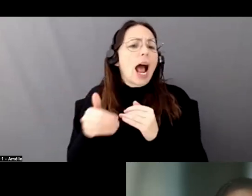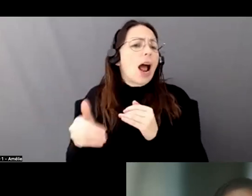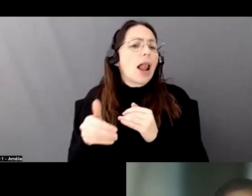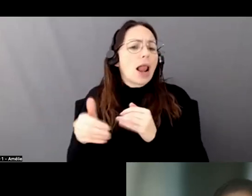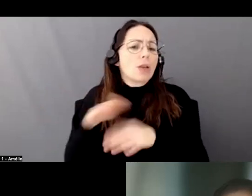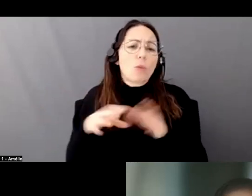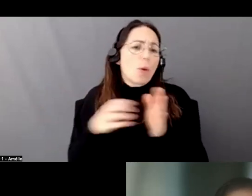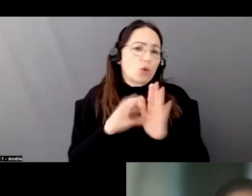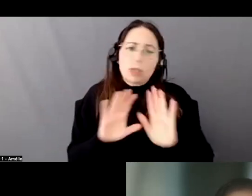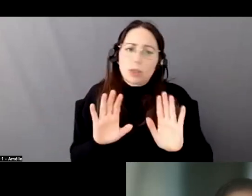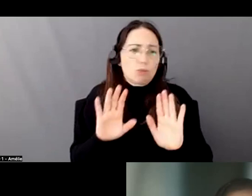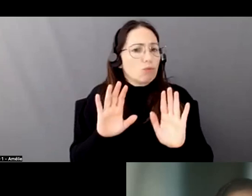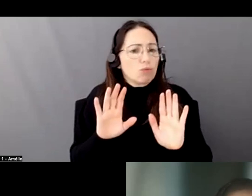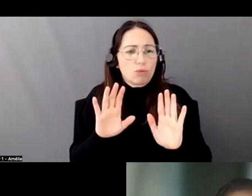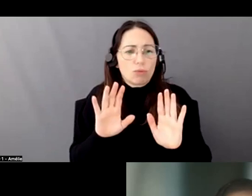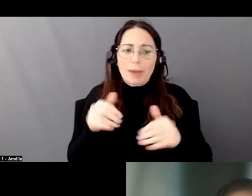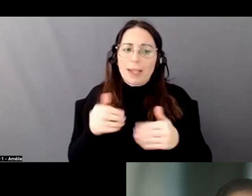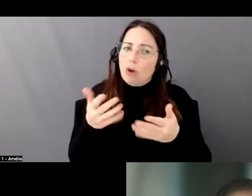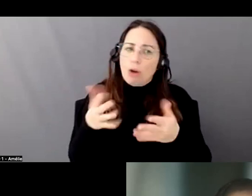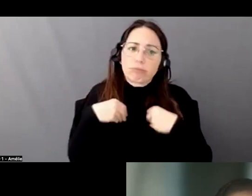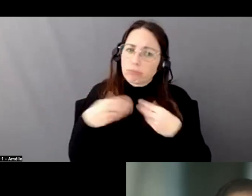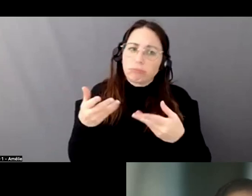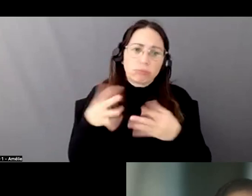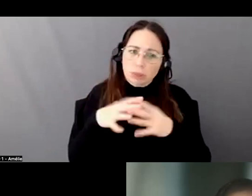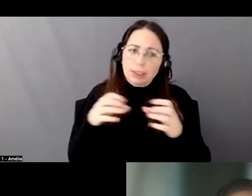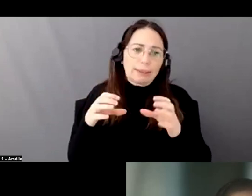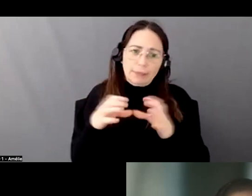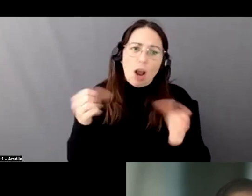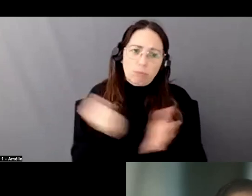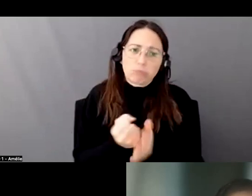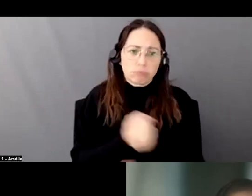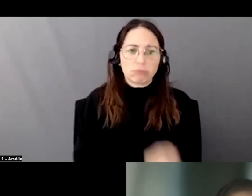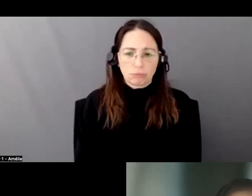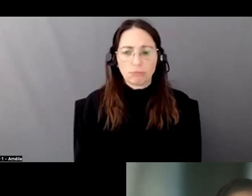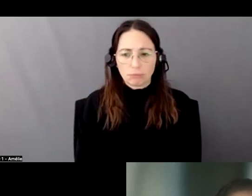du module et vous êtes éligible au certificat. Oui.